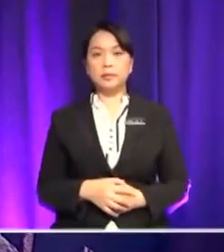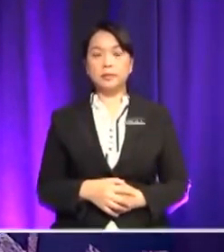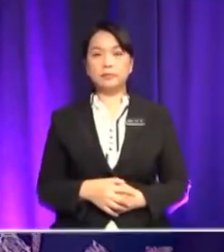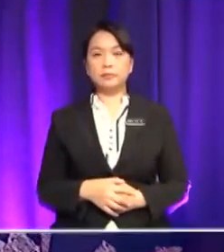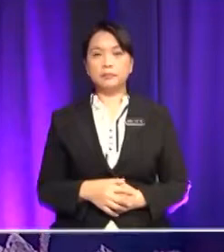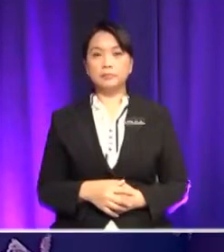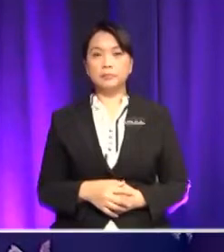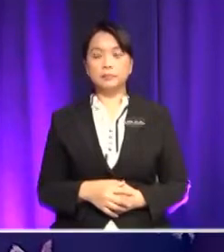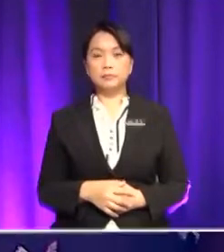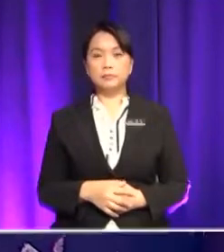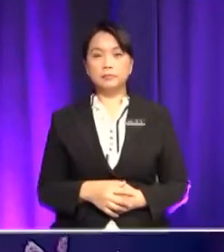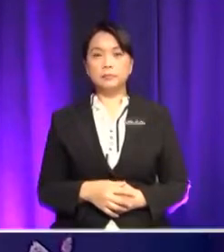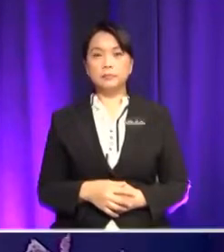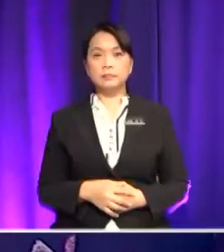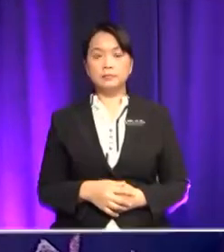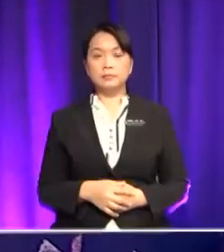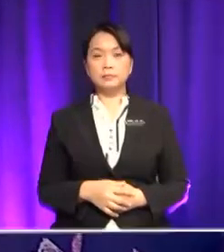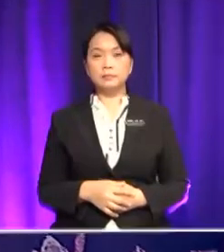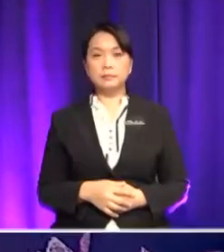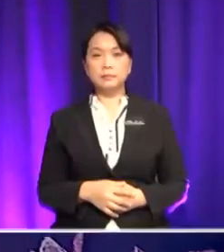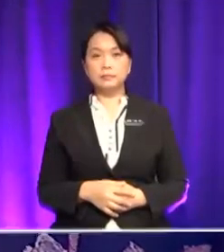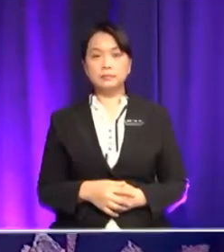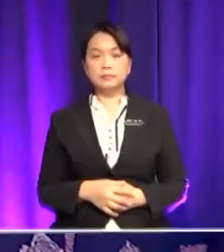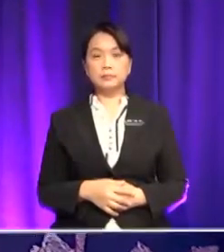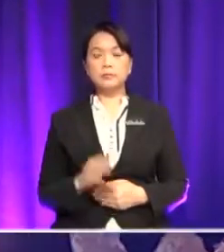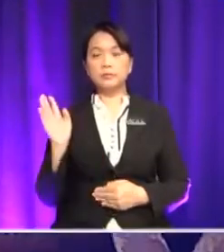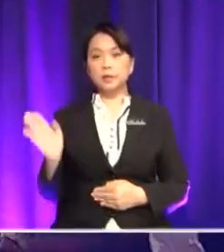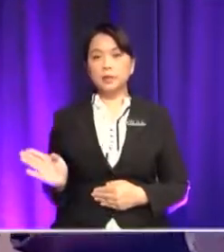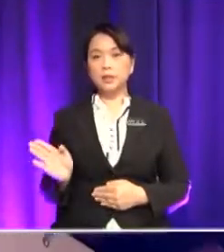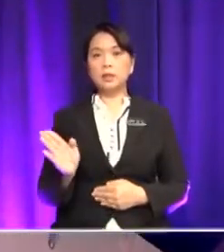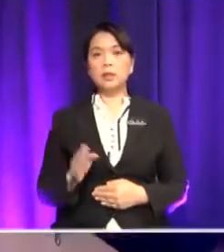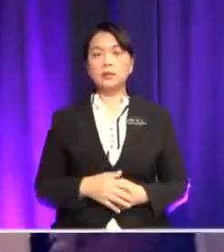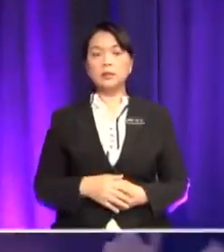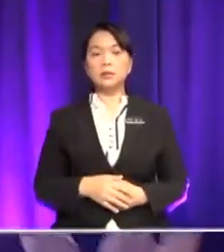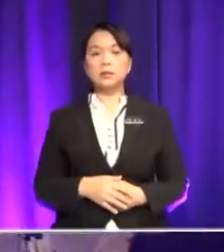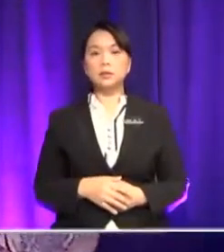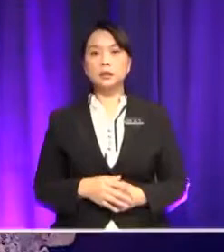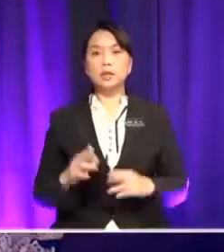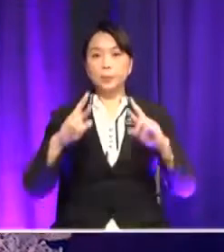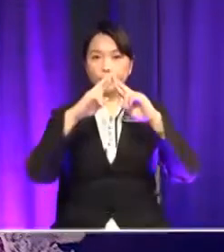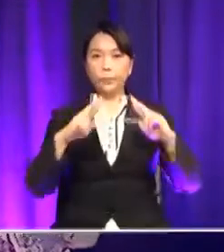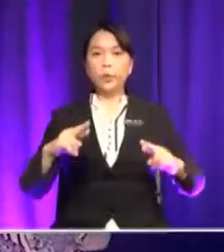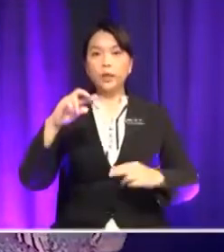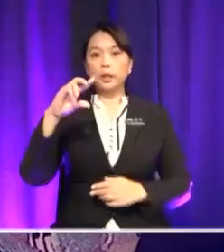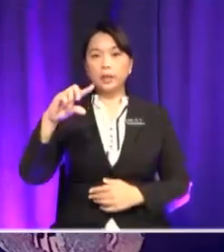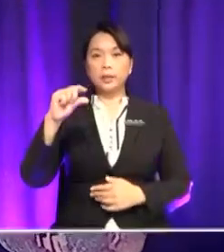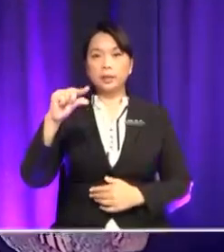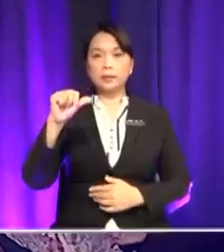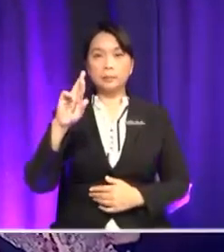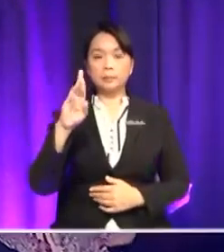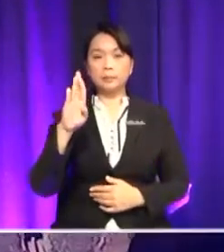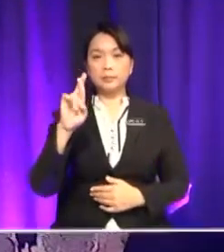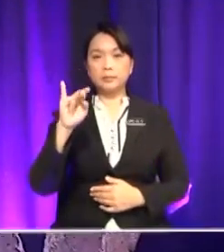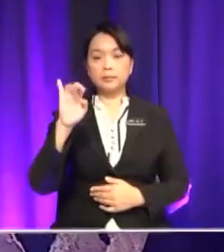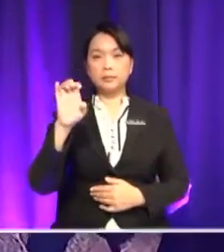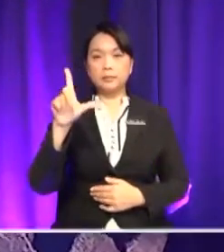dia punya bumbung ni. Bumbung ni ialah bumbung Gabriel. Biasanya bumbung Gabriel ni dia semi bulatan. Tapi di sini dilukis